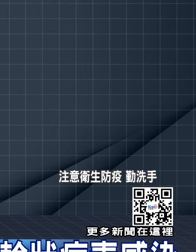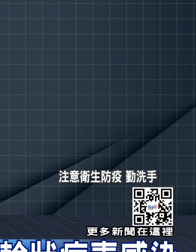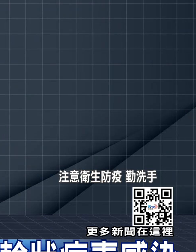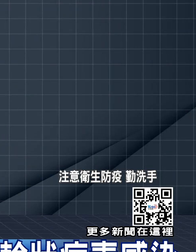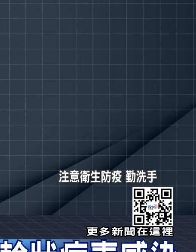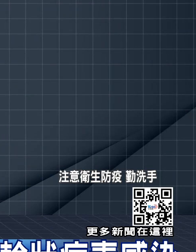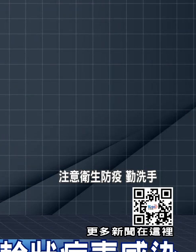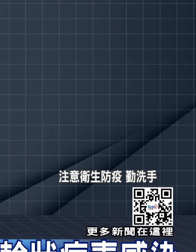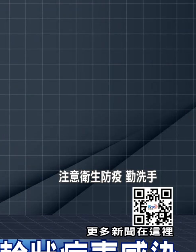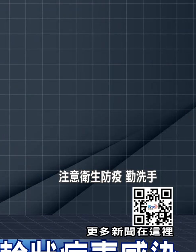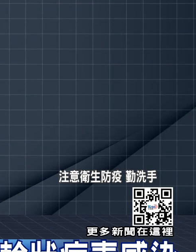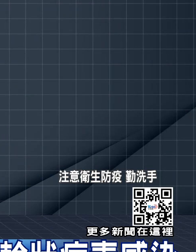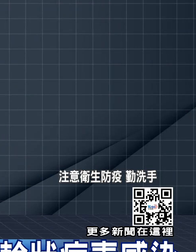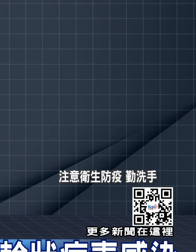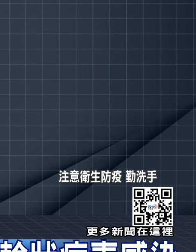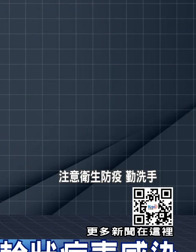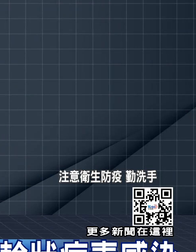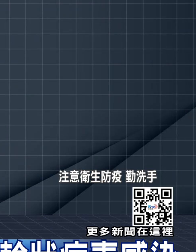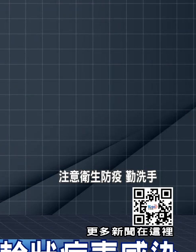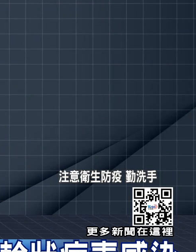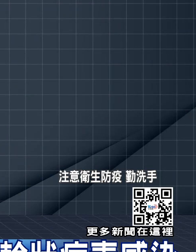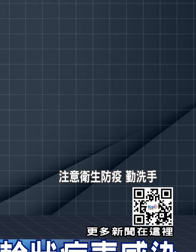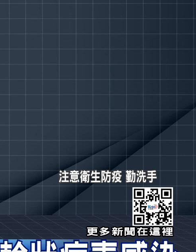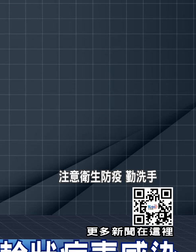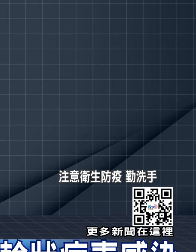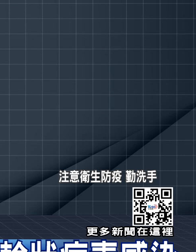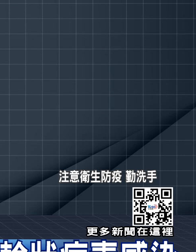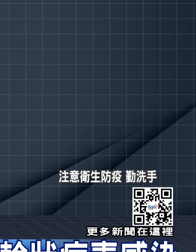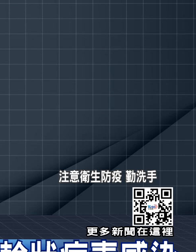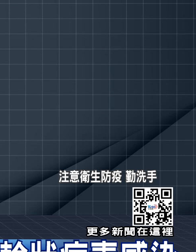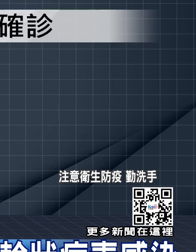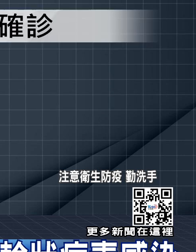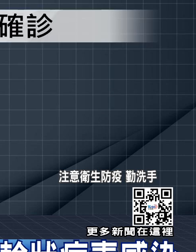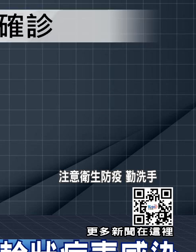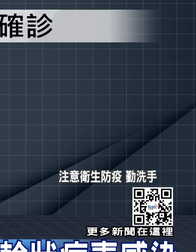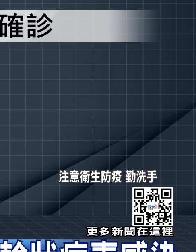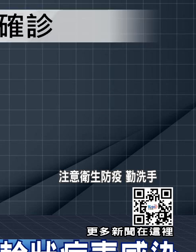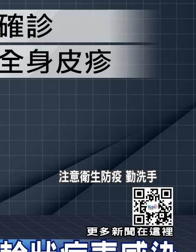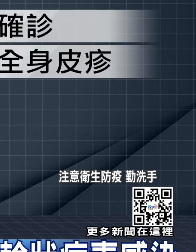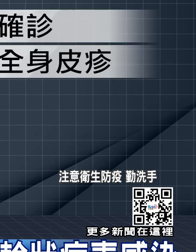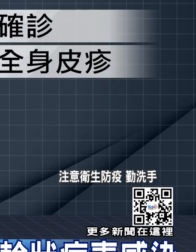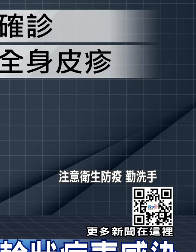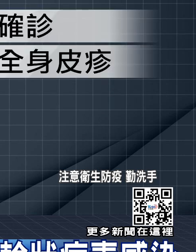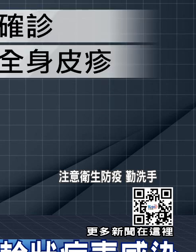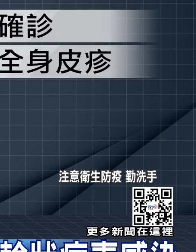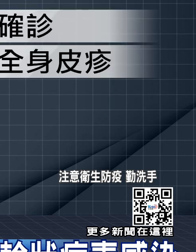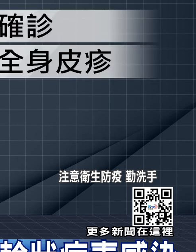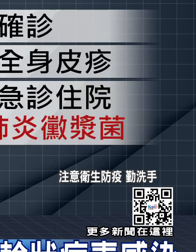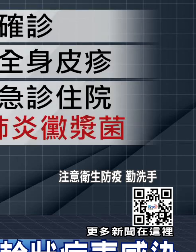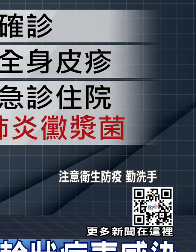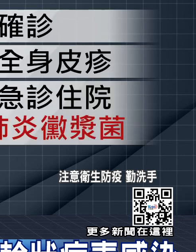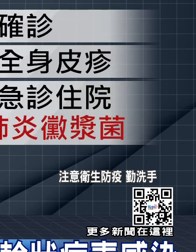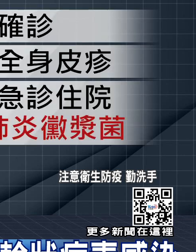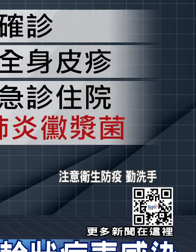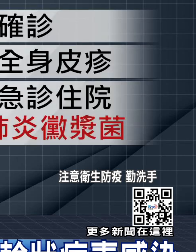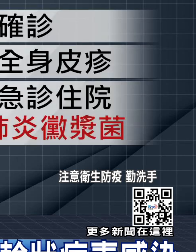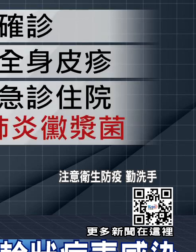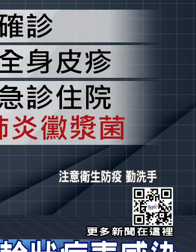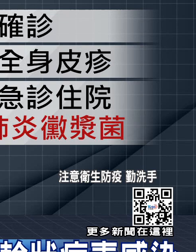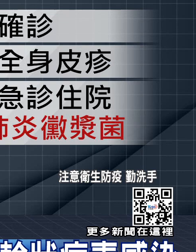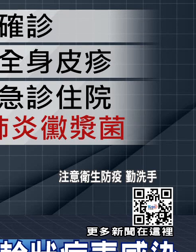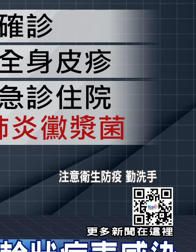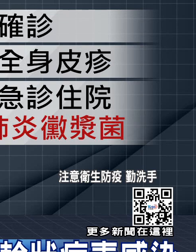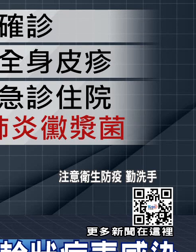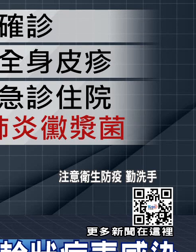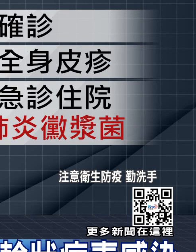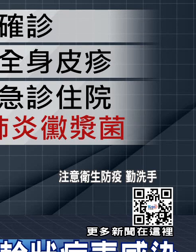发烧，4天后急诊住院验出轮状病毒，另外一位8岁女童14号确诊，1周后全身皮疹，23号急